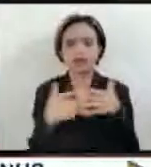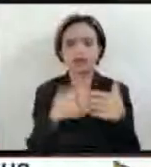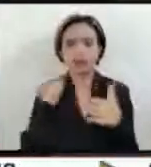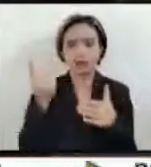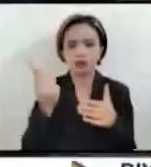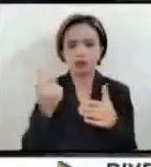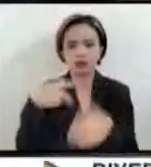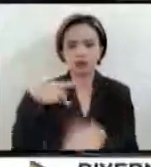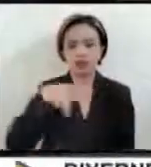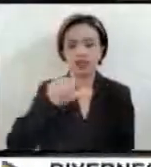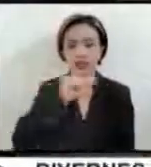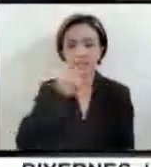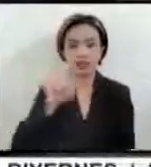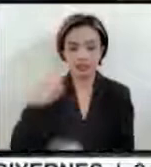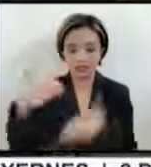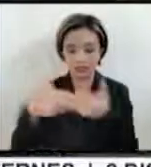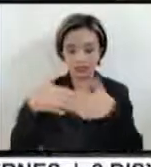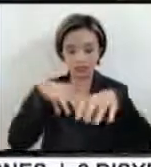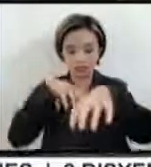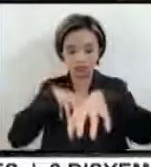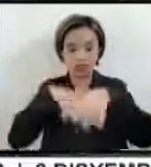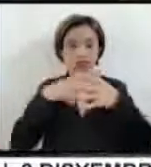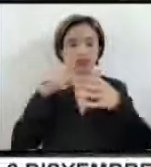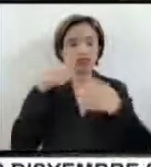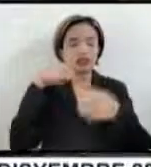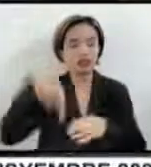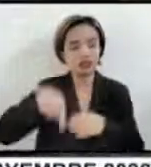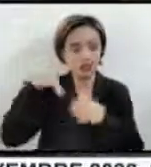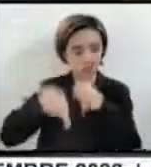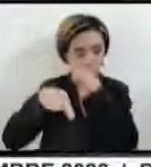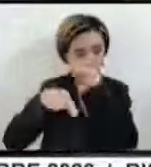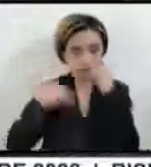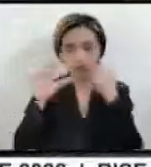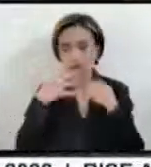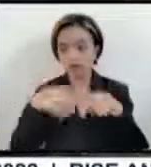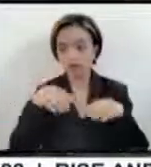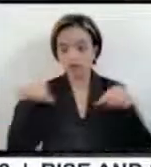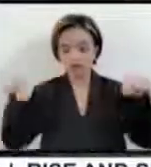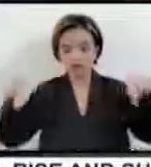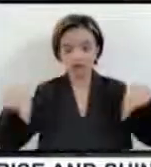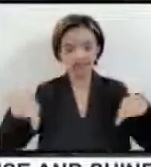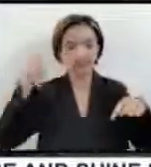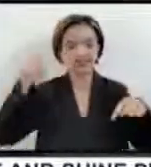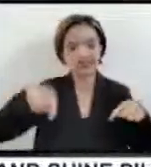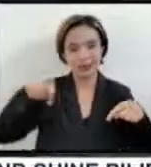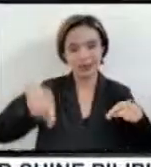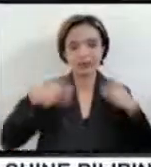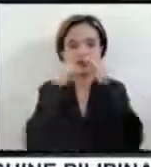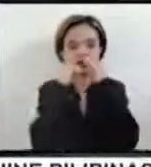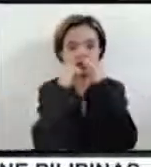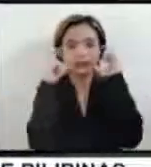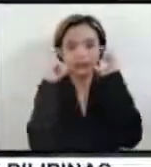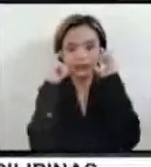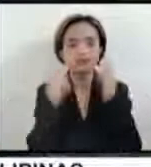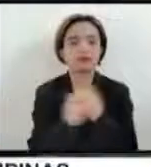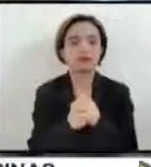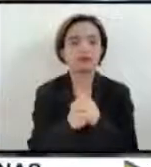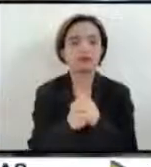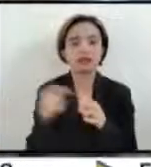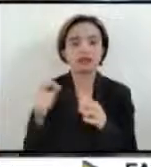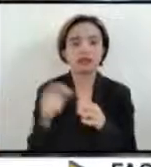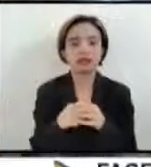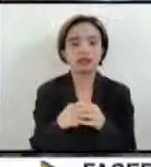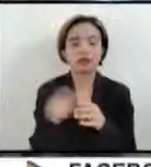ng simbahan at mga nasa gilid din ng simbahan ay dapat naka-face mask. Tumutulong naman dayan yung mga